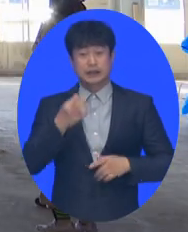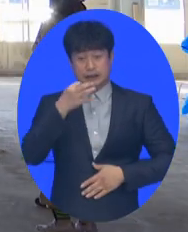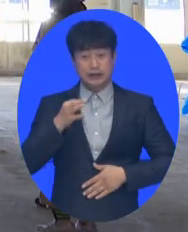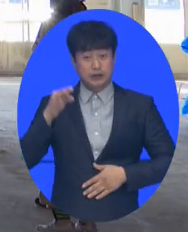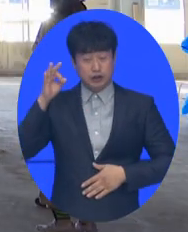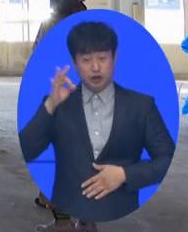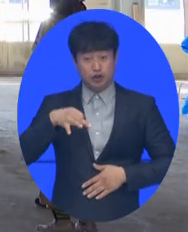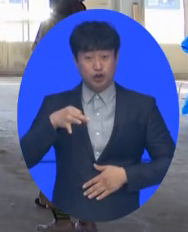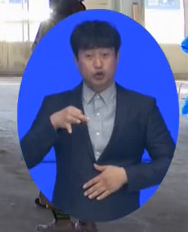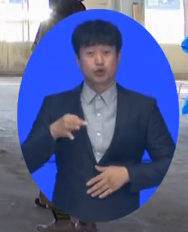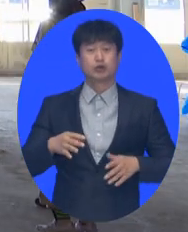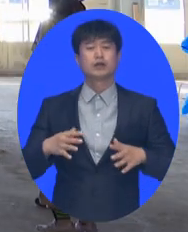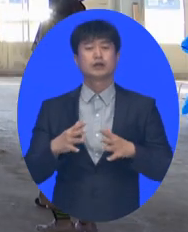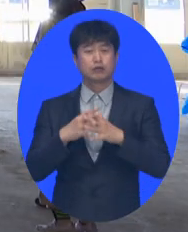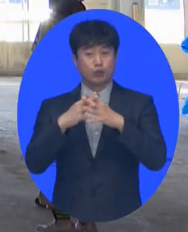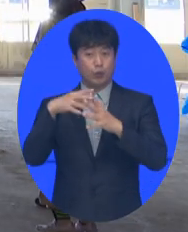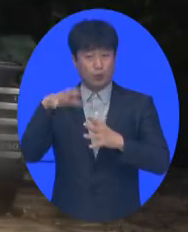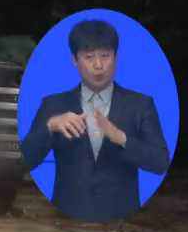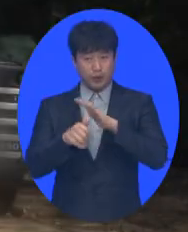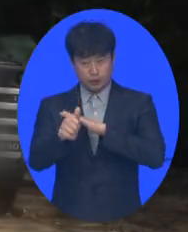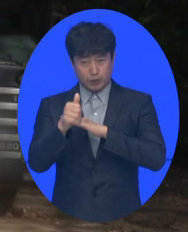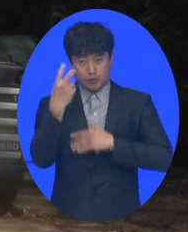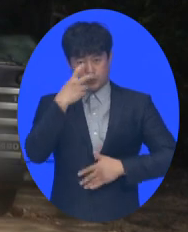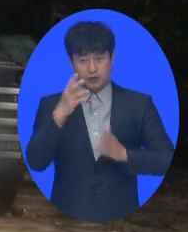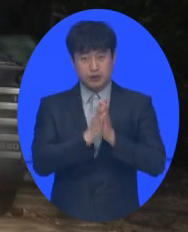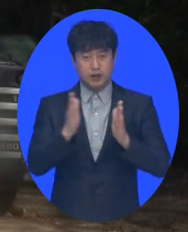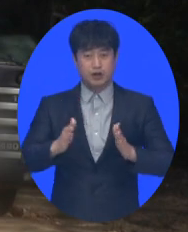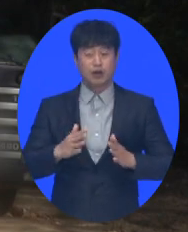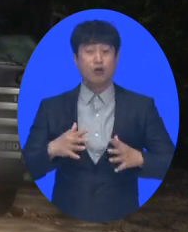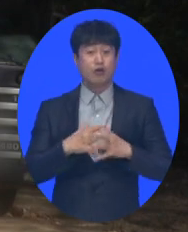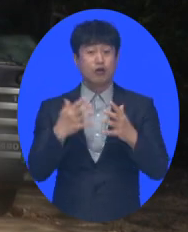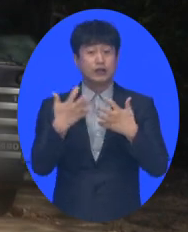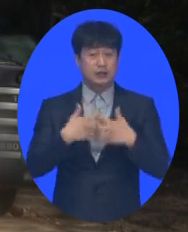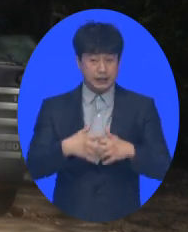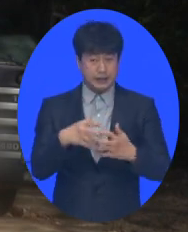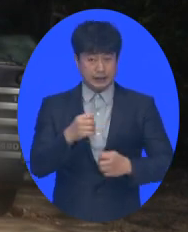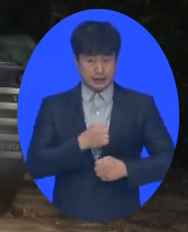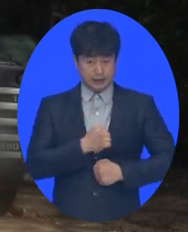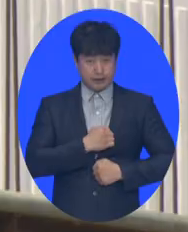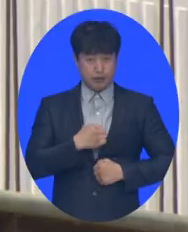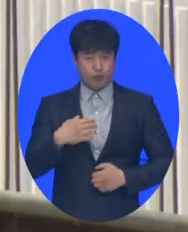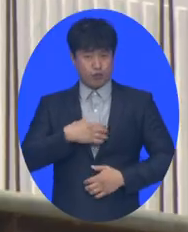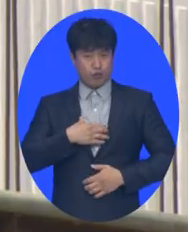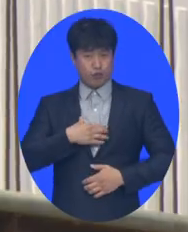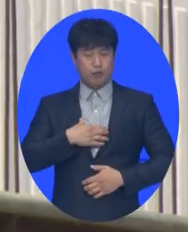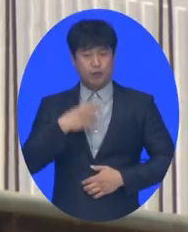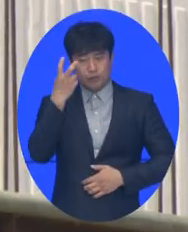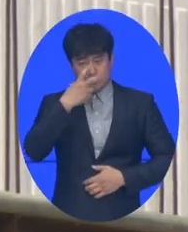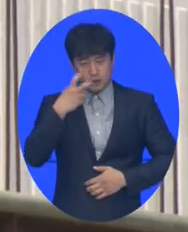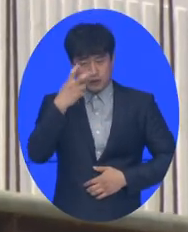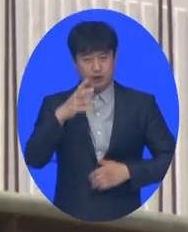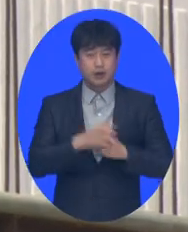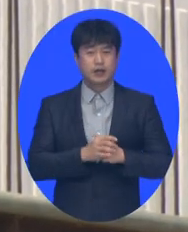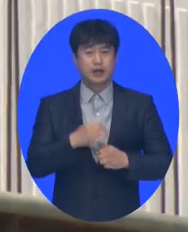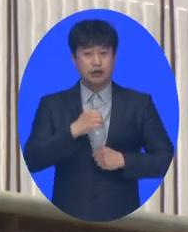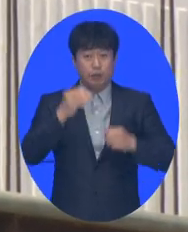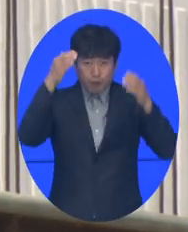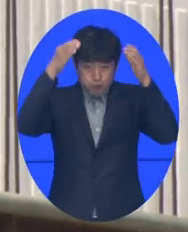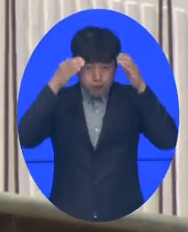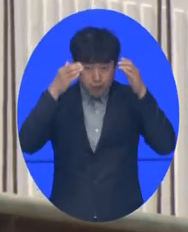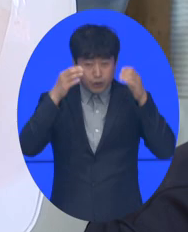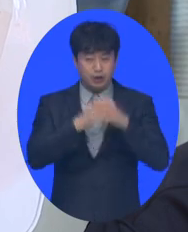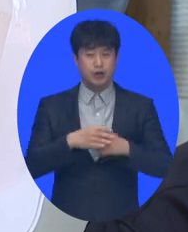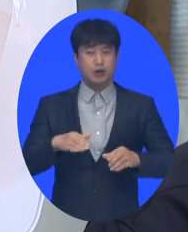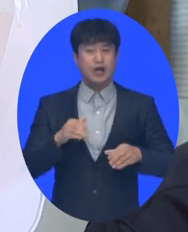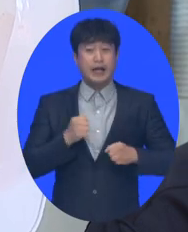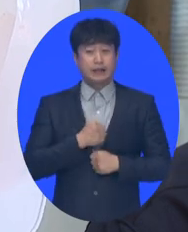방문해 합동 점검을 진행했습니다 건설기계 안전 난간 등 건설현장 위험 유인을 점검하고 안전모 착용 등